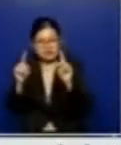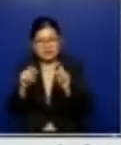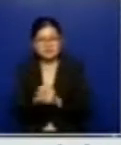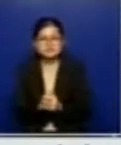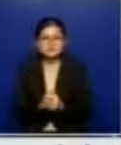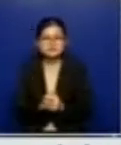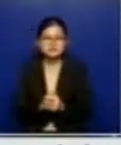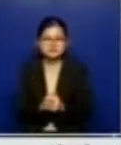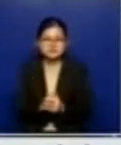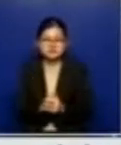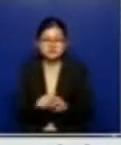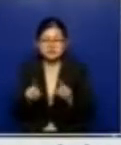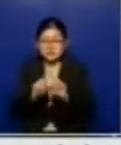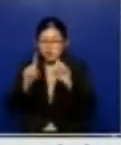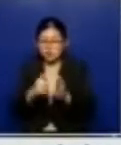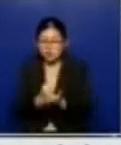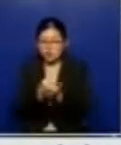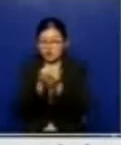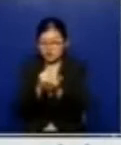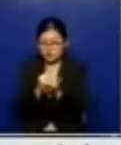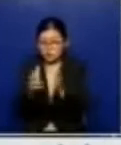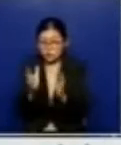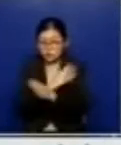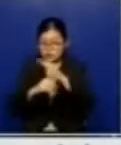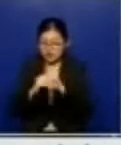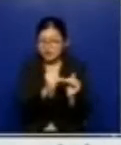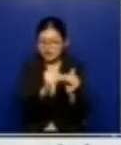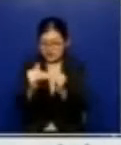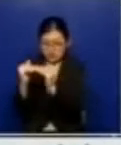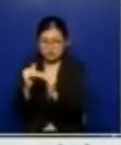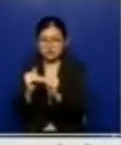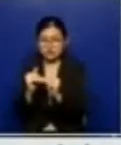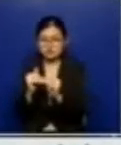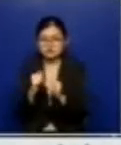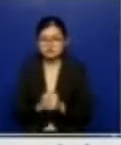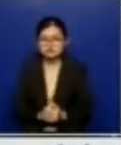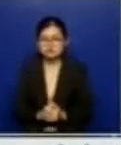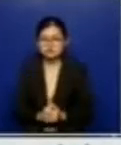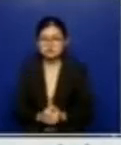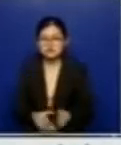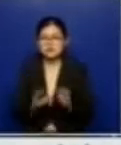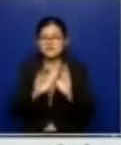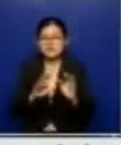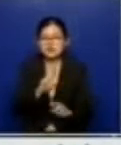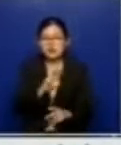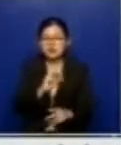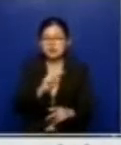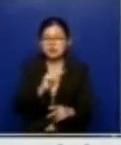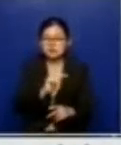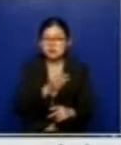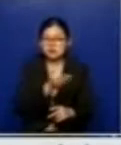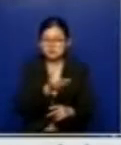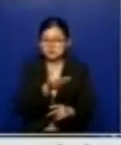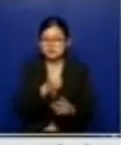ต่การให้ความช่วยเหลือคนพิการเท่ากันท่านประธานฝากไปยังรัฐมนตรีด้วยว่าตร